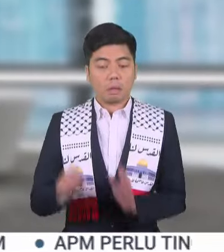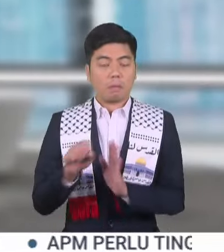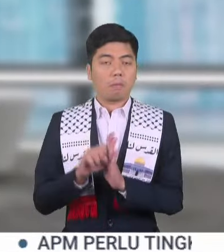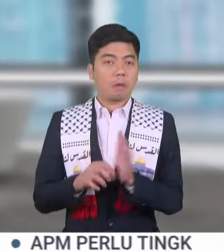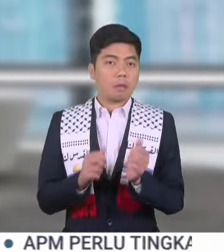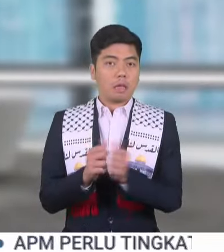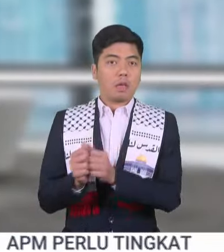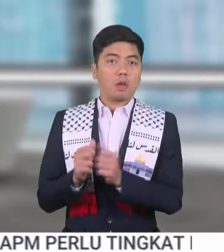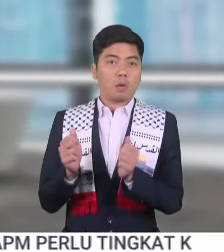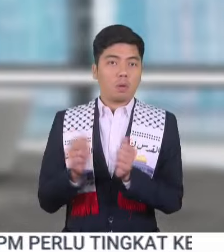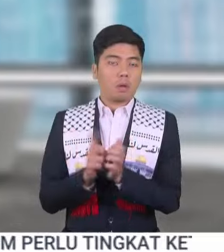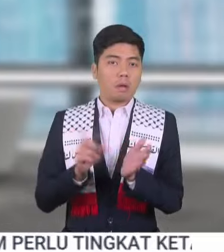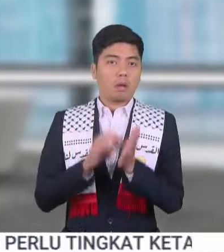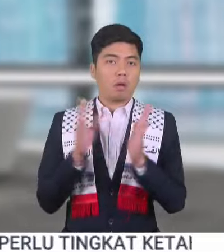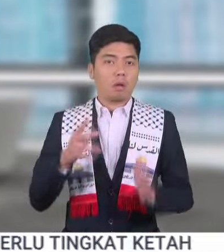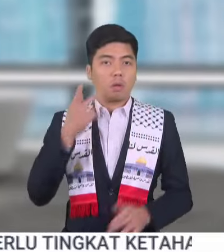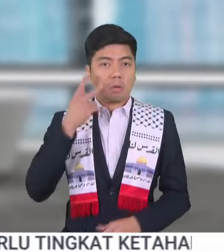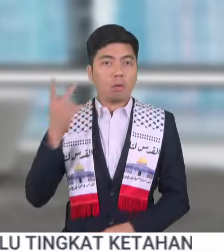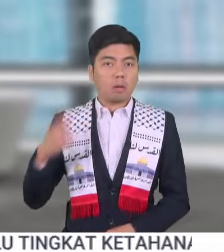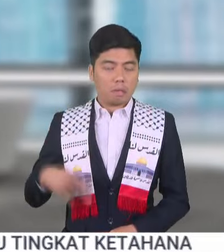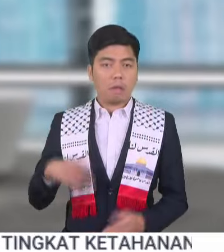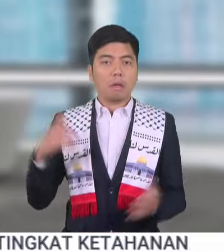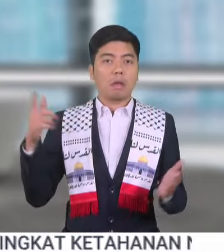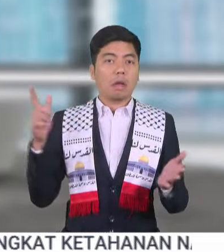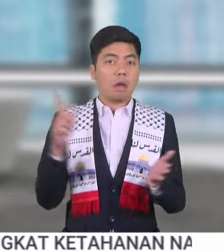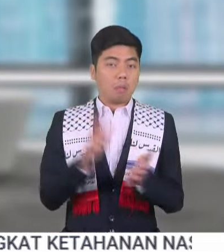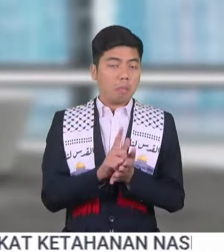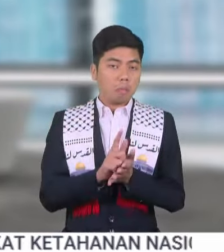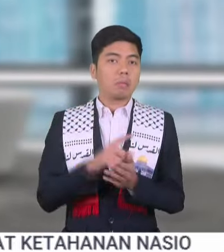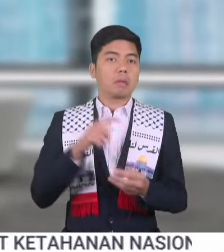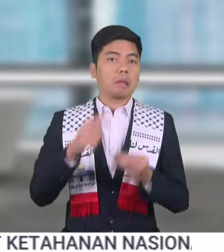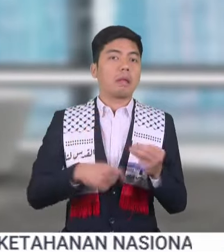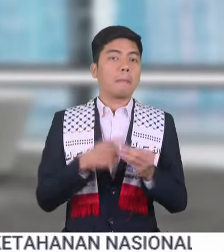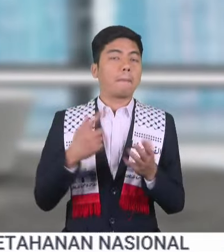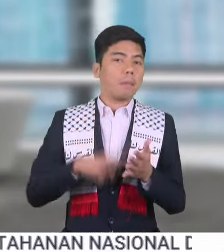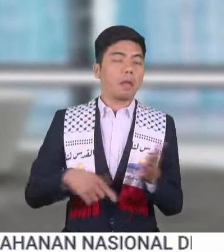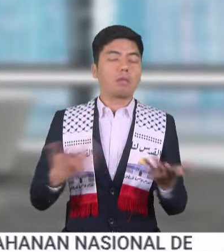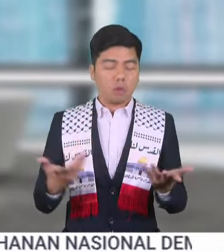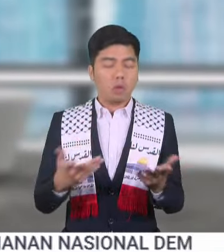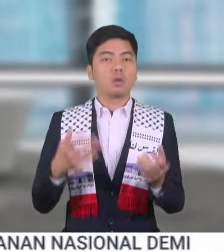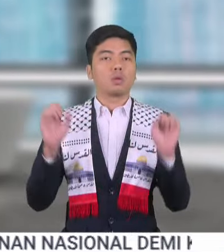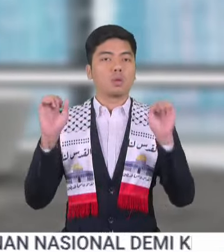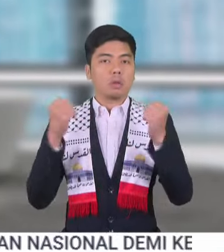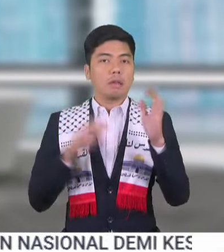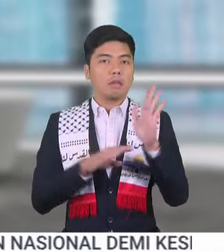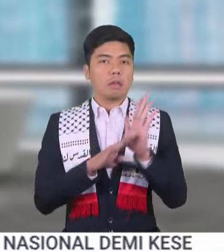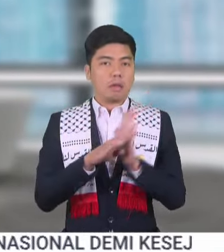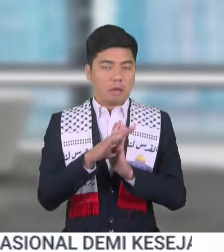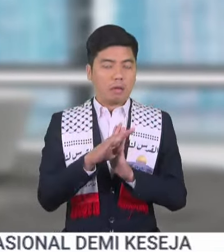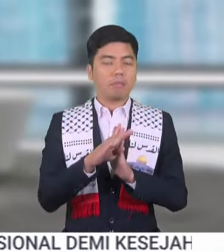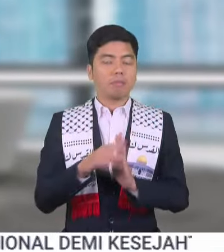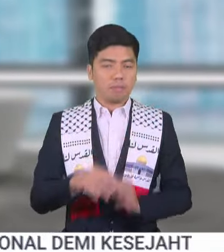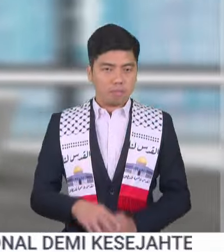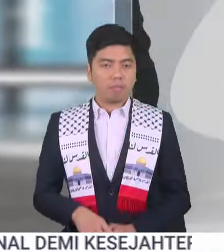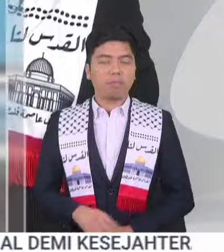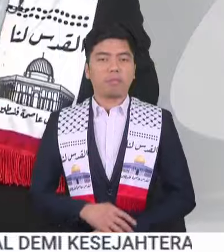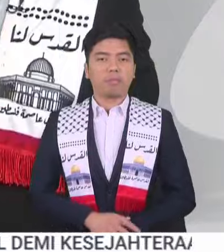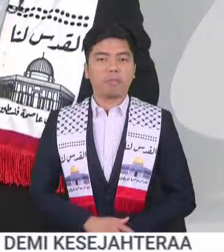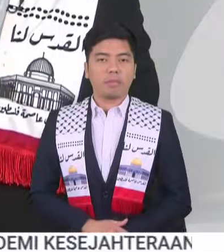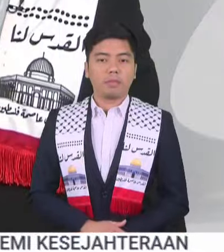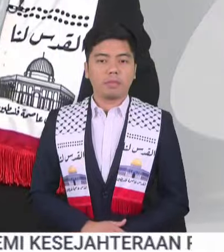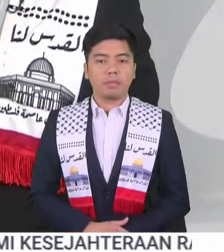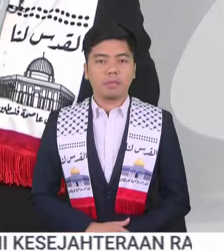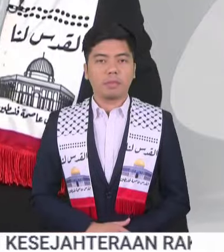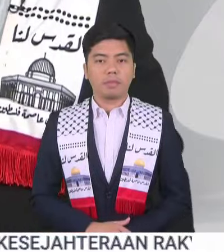Sebelum bersama Buma Win di Kuching, antara laporan dari Bumi Kenyalang, pembangunan sukan dipertingkat dari akar umbi. Buma, teruskan.